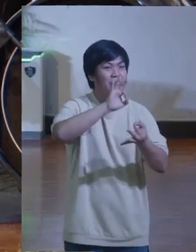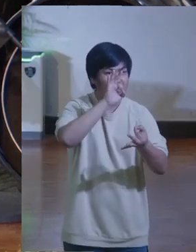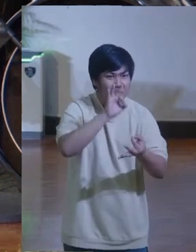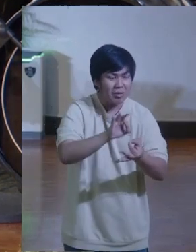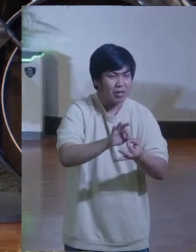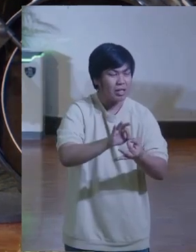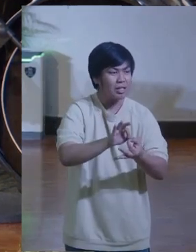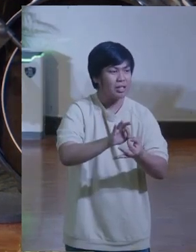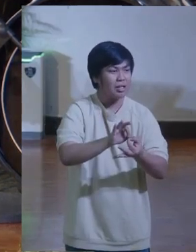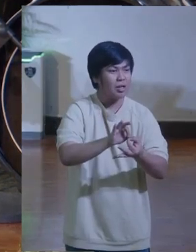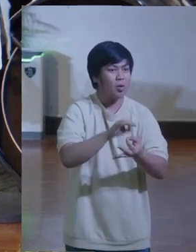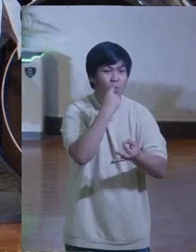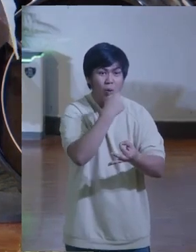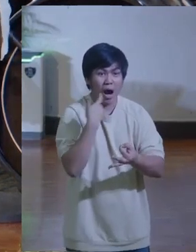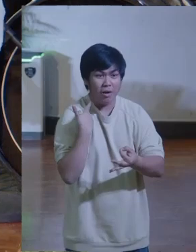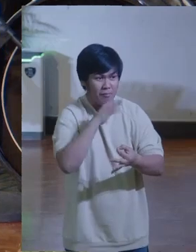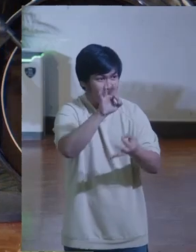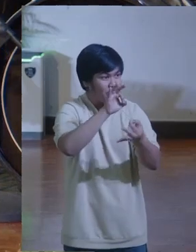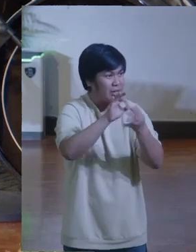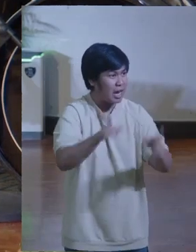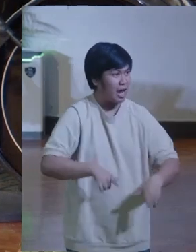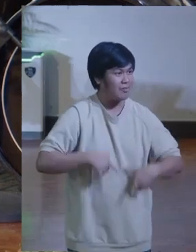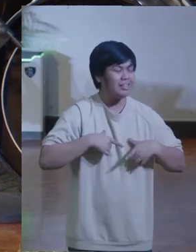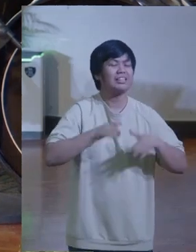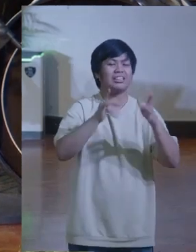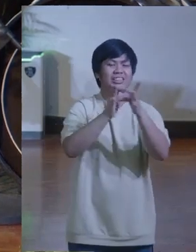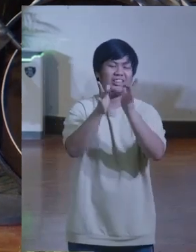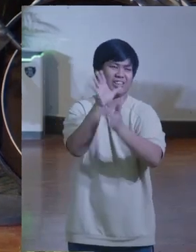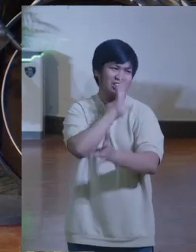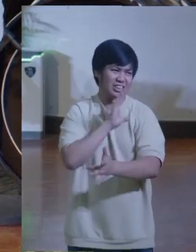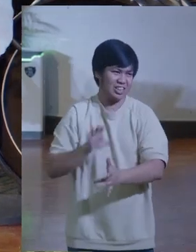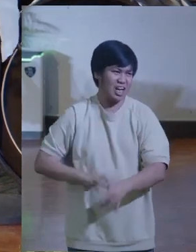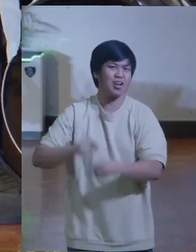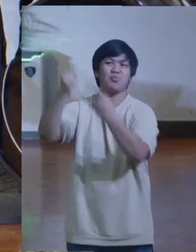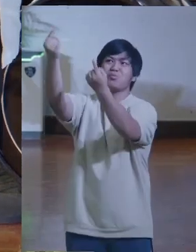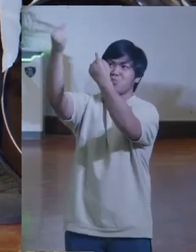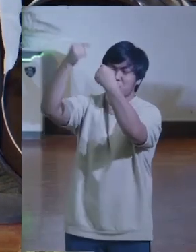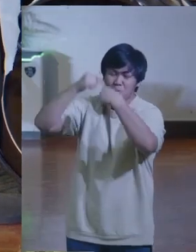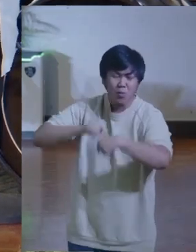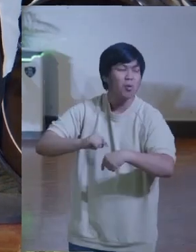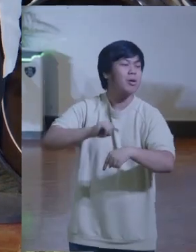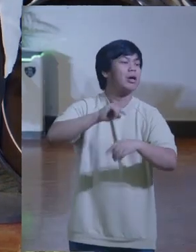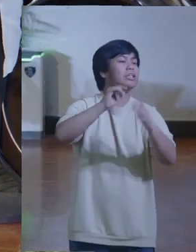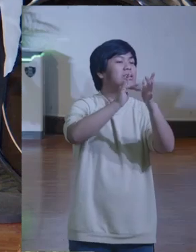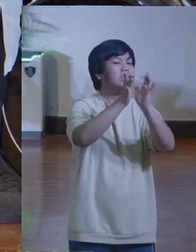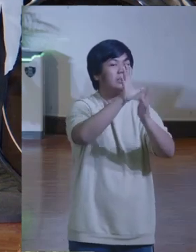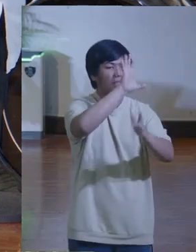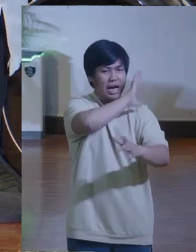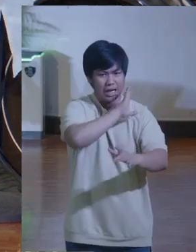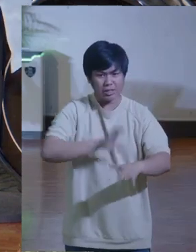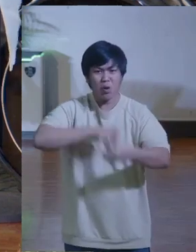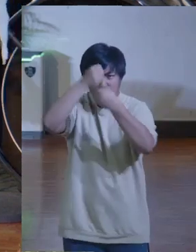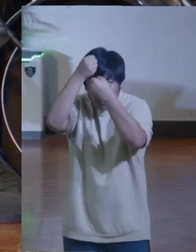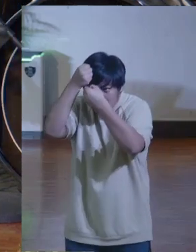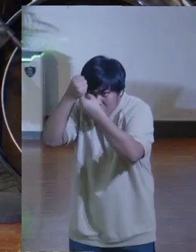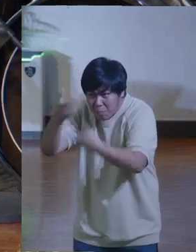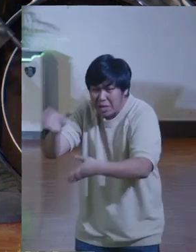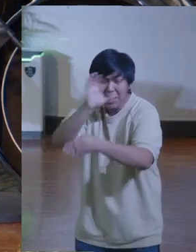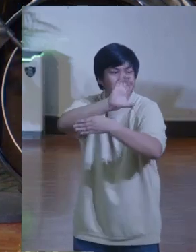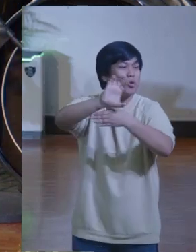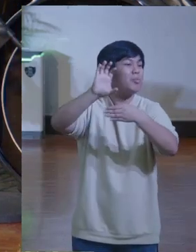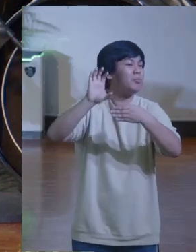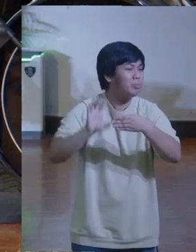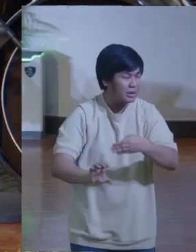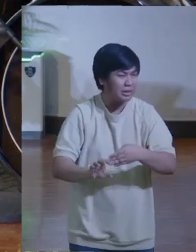Jesus. Kinakailangan ang kanyang matuwid na pagsunod sa lahat ng sinabi ng Ama. Kaya kailangan niyang